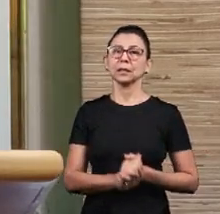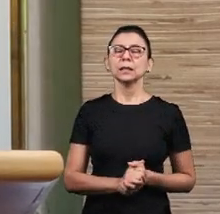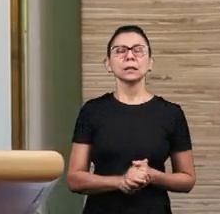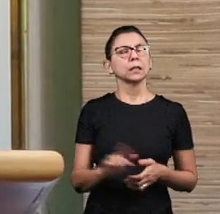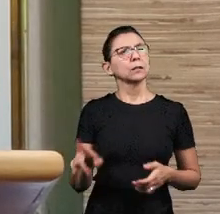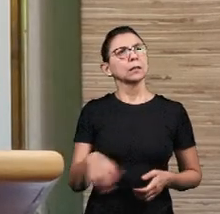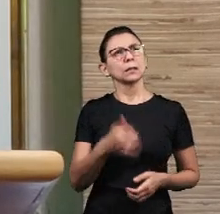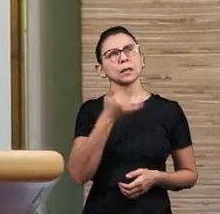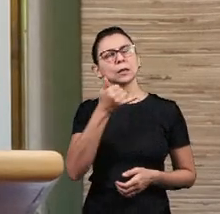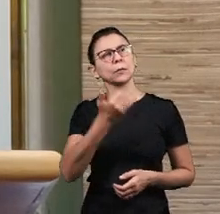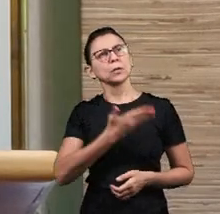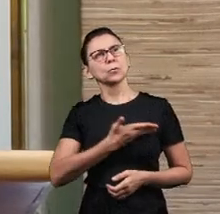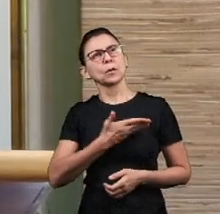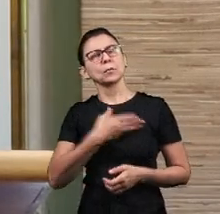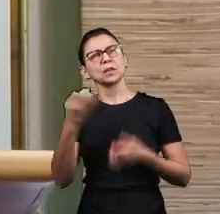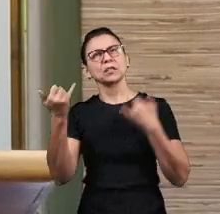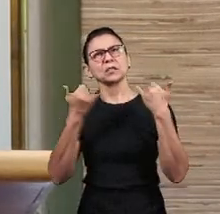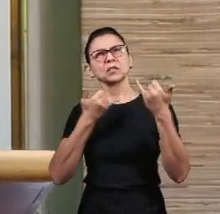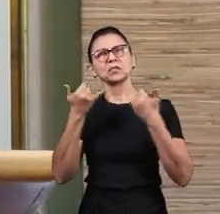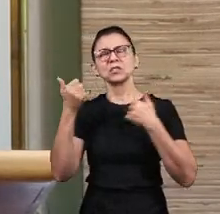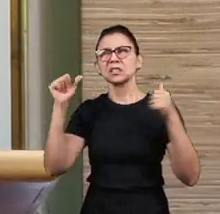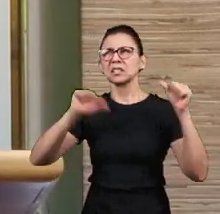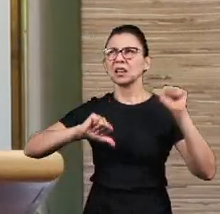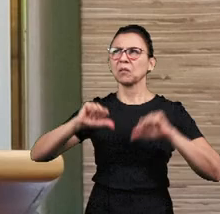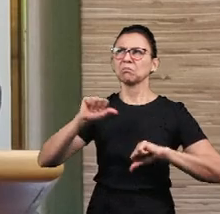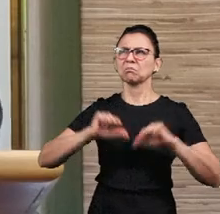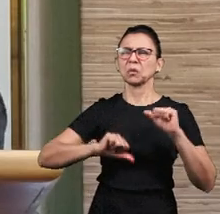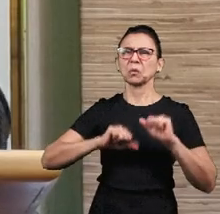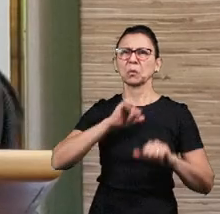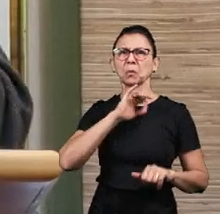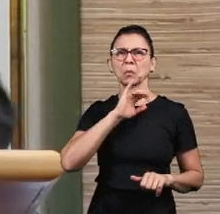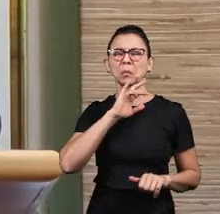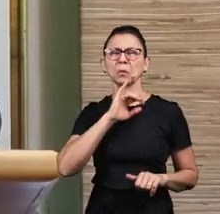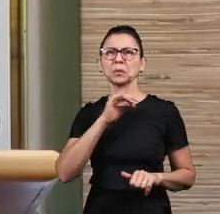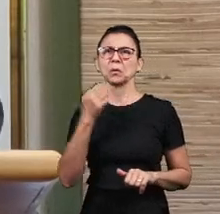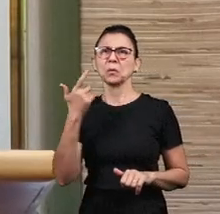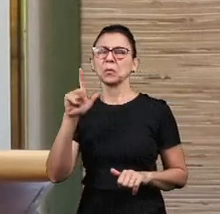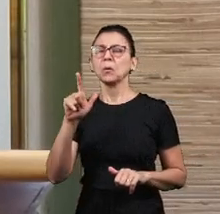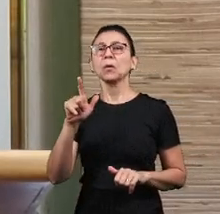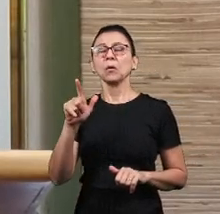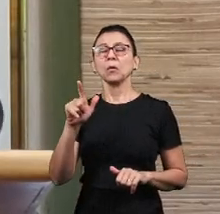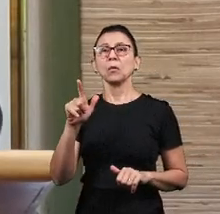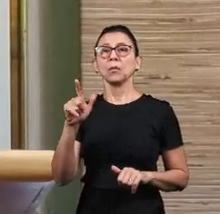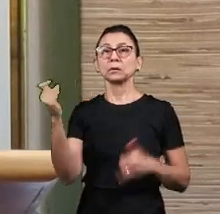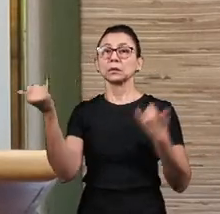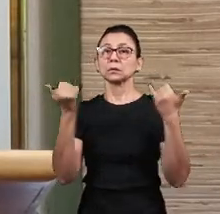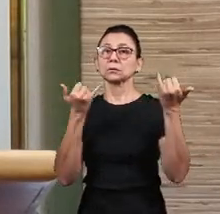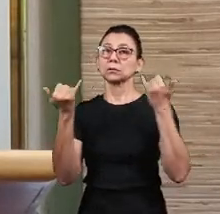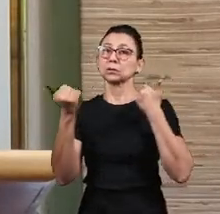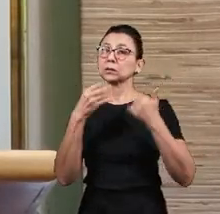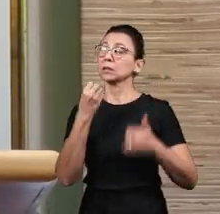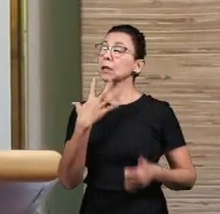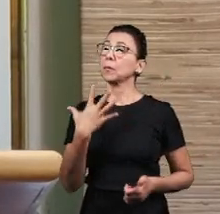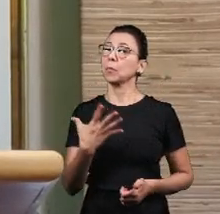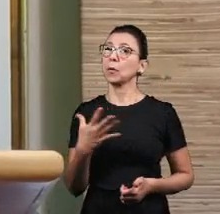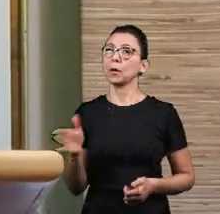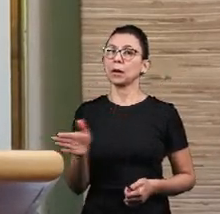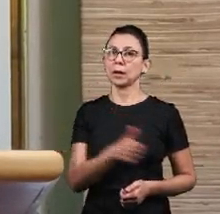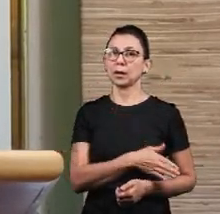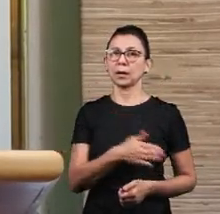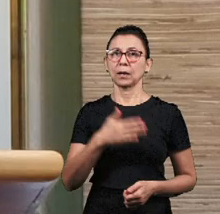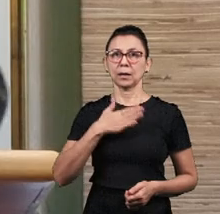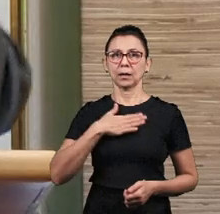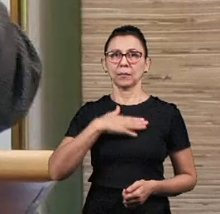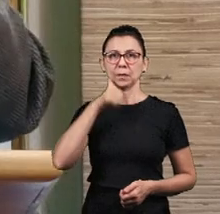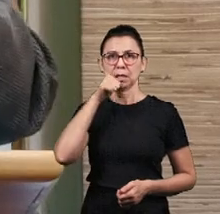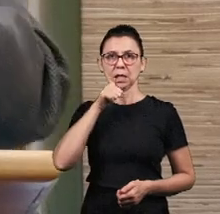l'hôpital, l'autre jour il y a une nouvelle qui n'est plus bonne. Je veux vous dire que ma sœur